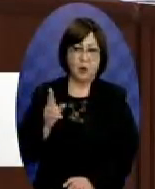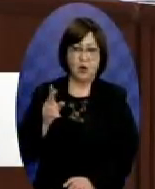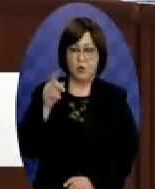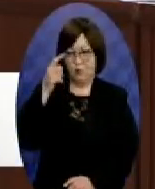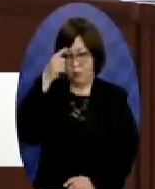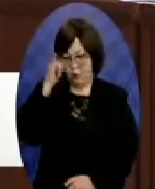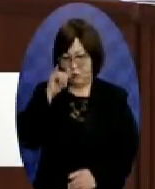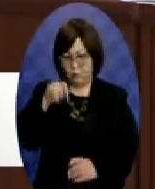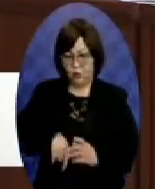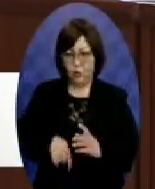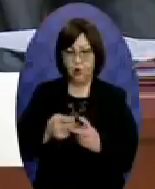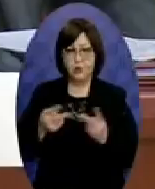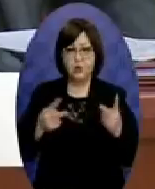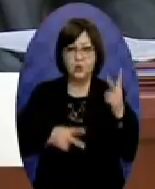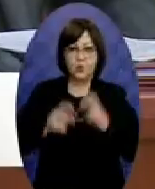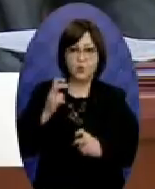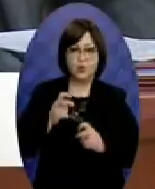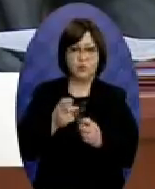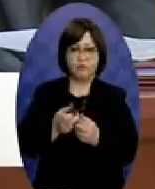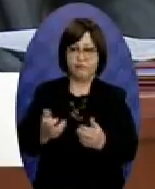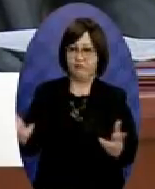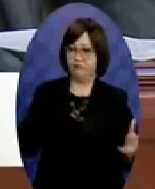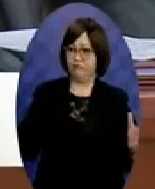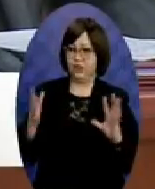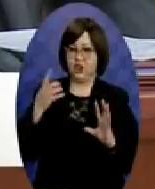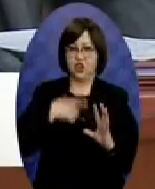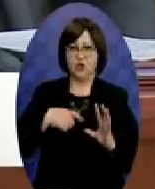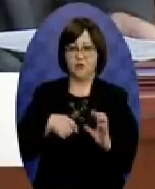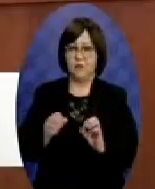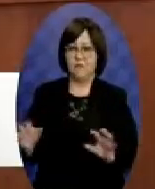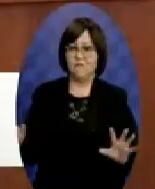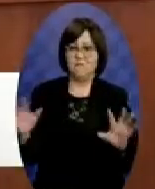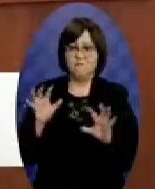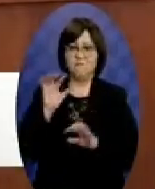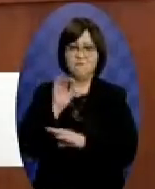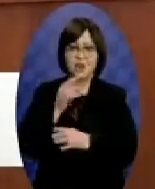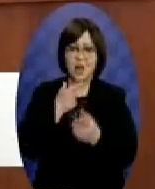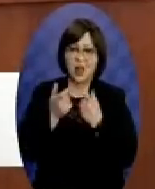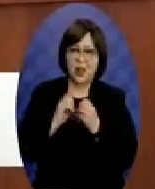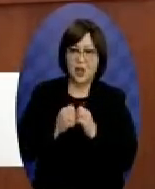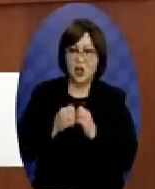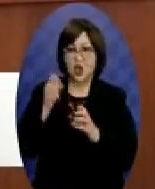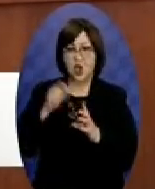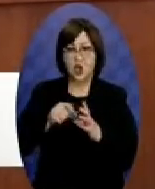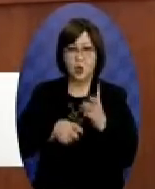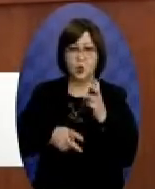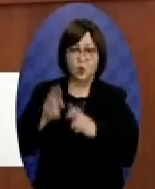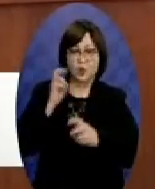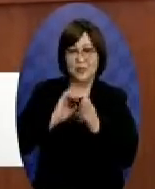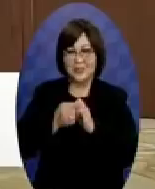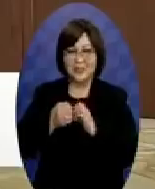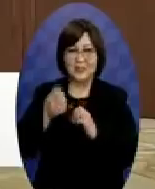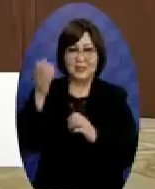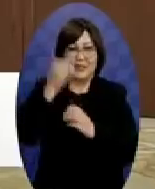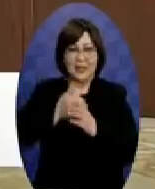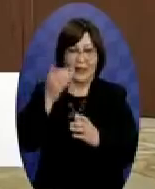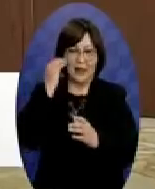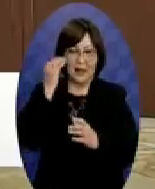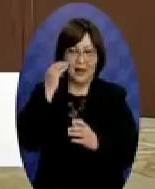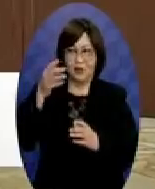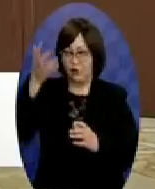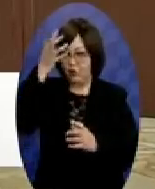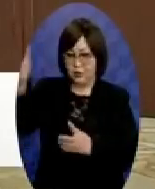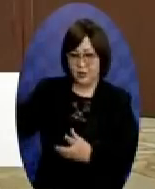төлөөлөл зэрэг өргөн бүрэлдэхүүн нэгдор цуглан хурлаа. За энэ үед дотоодын үйлдвэрлэгчдэд тулгамддаг асуудлууд болон тэднийг дэмжиж ажиллах тал дээр